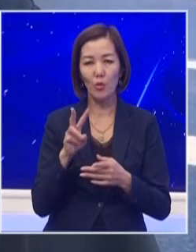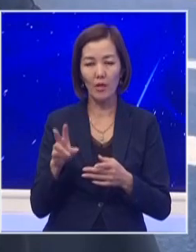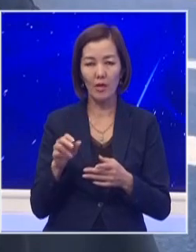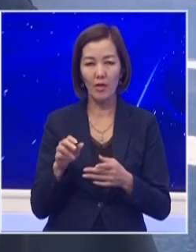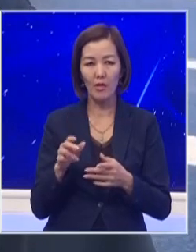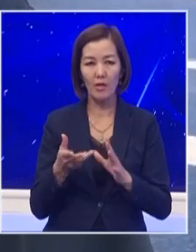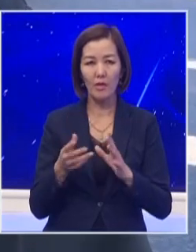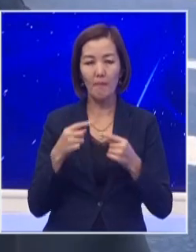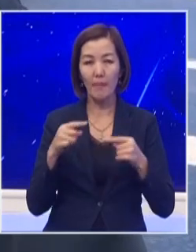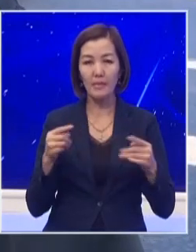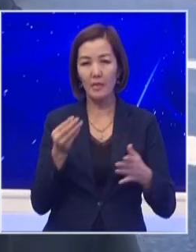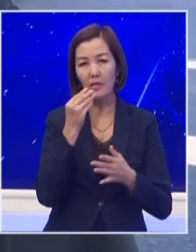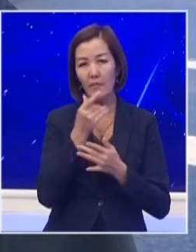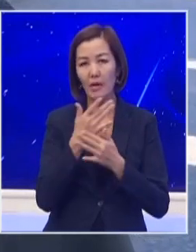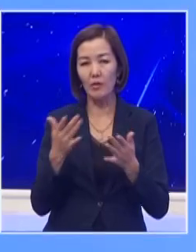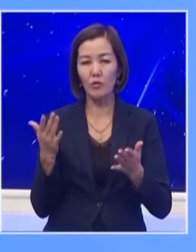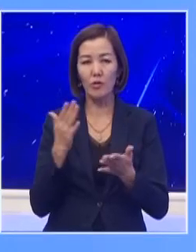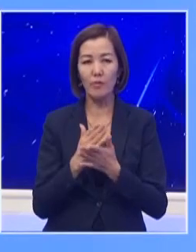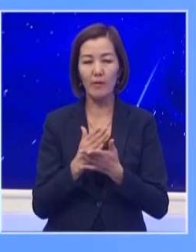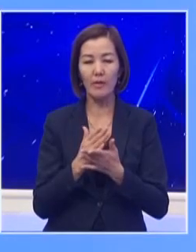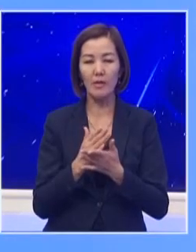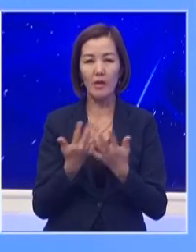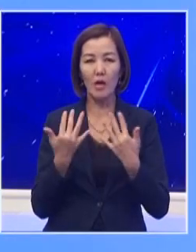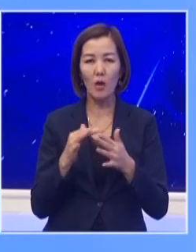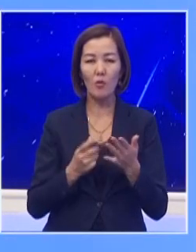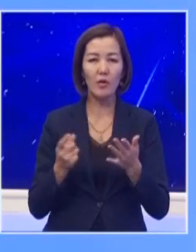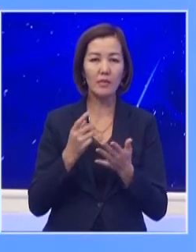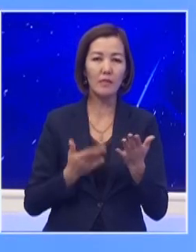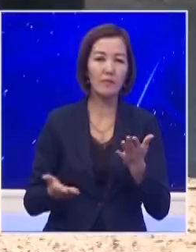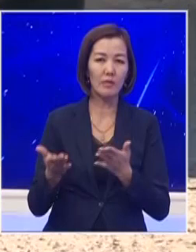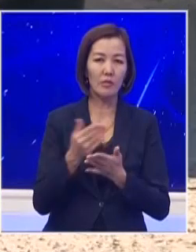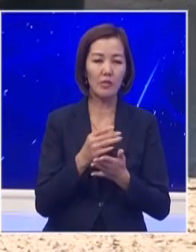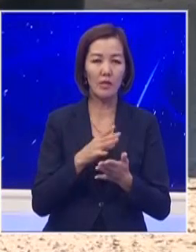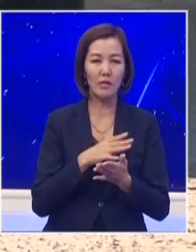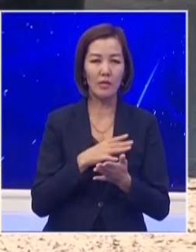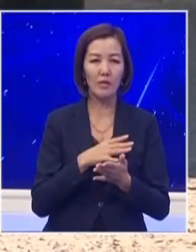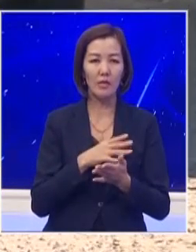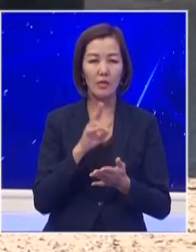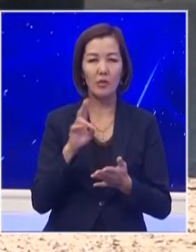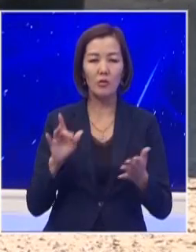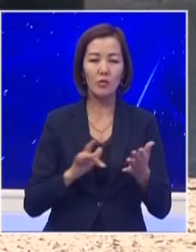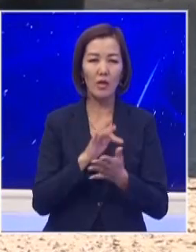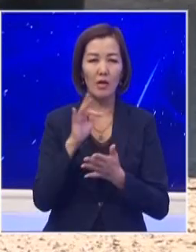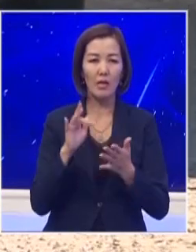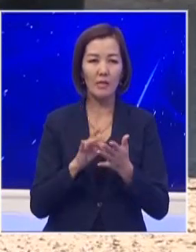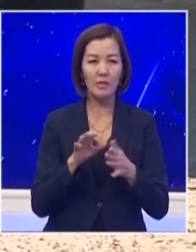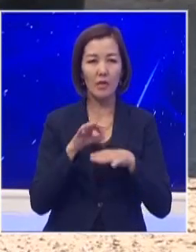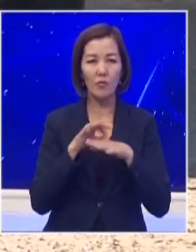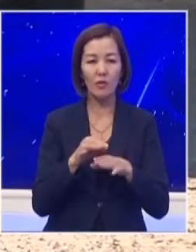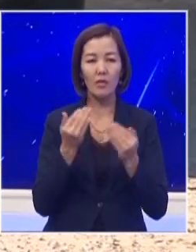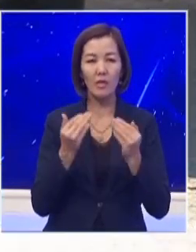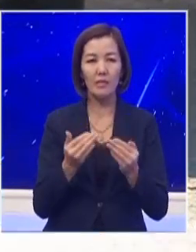Ен негізінен осы Памфил ауданының товар өндірушілері өндірген заттарды алып жатырмыз ғой. Осы Нұр-Сұлтан қаласындағы өтетін